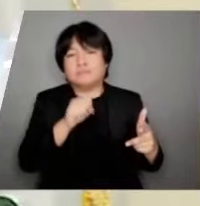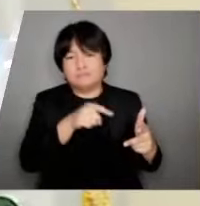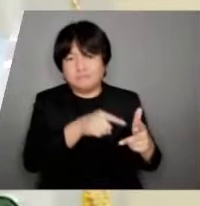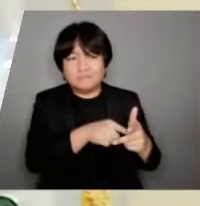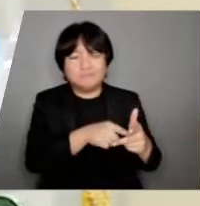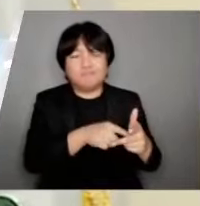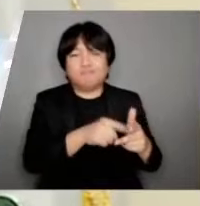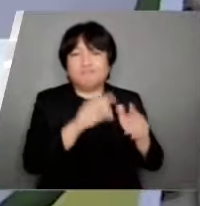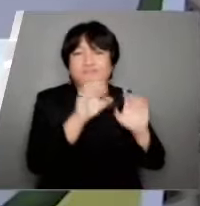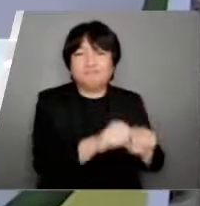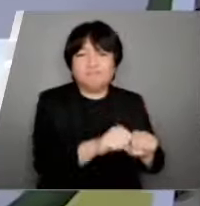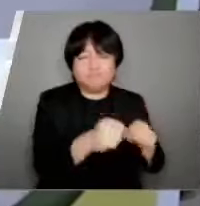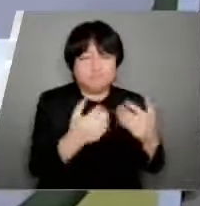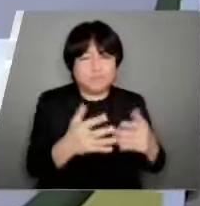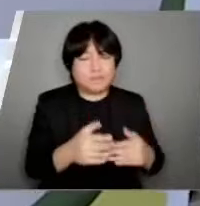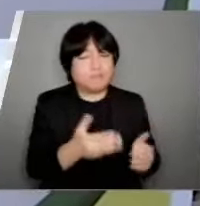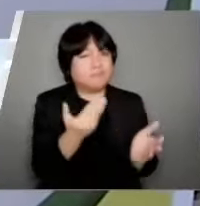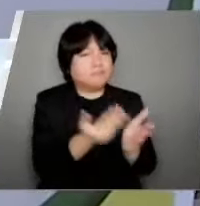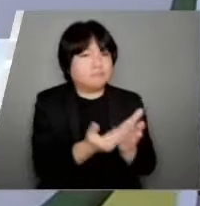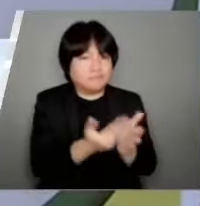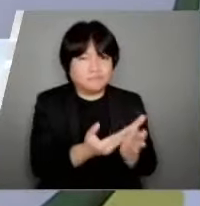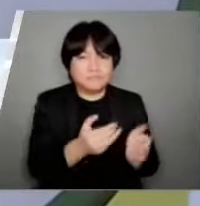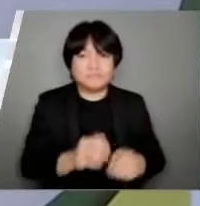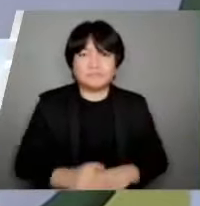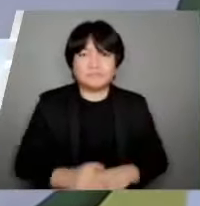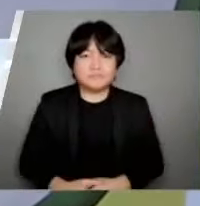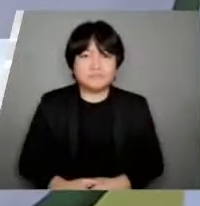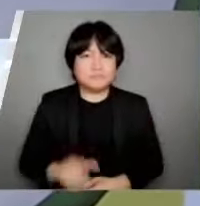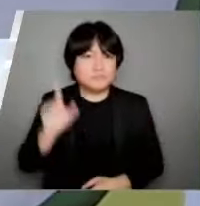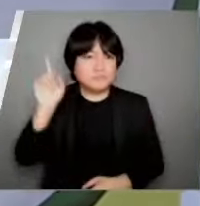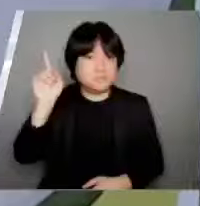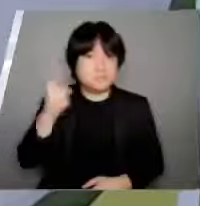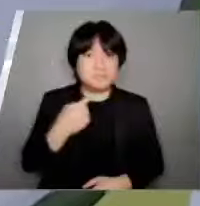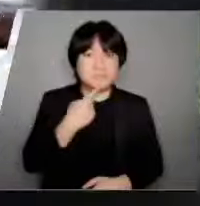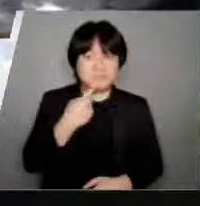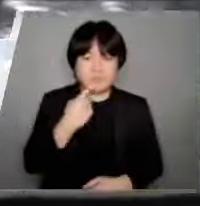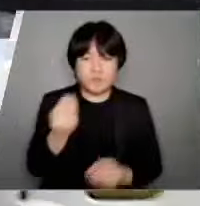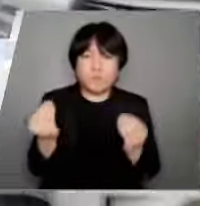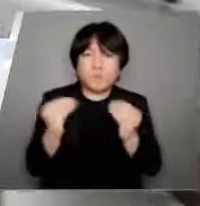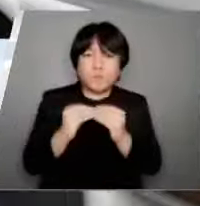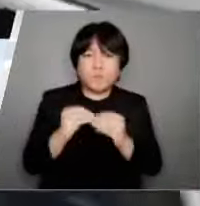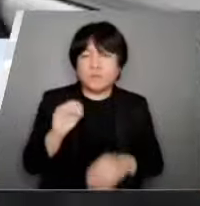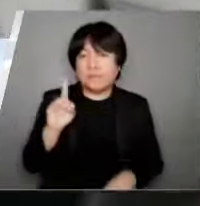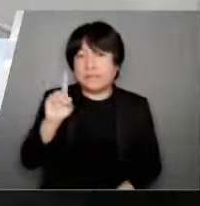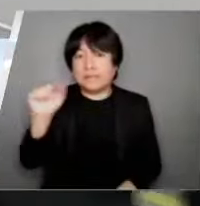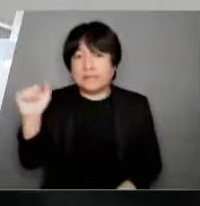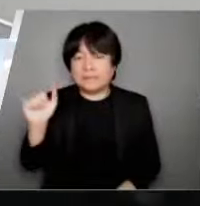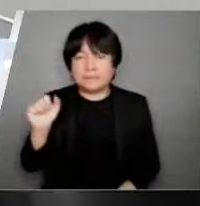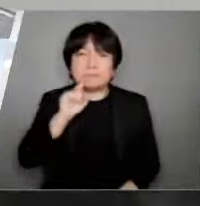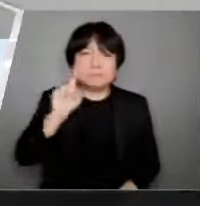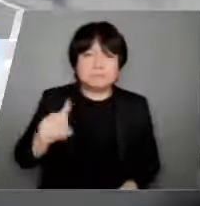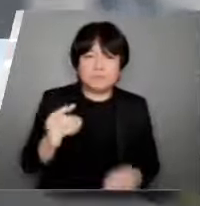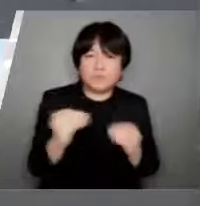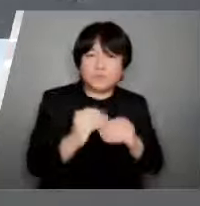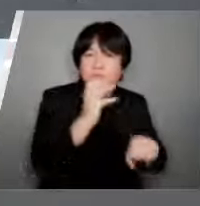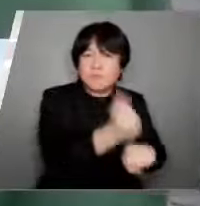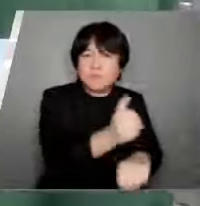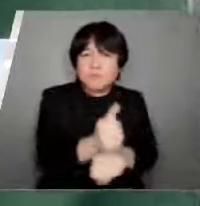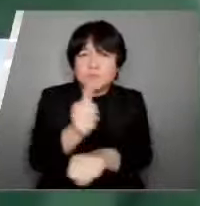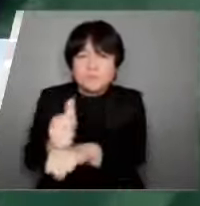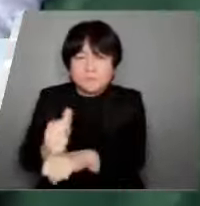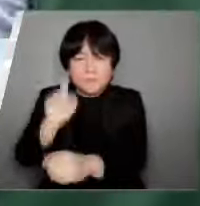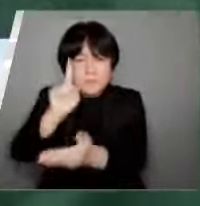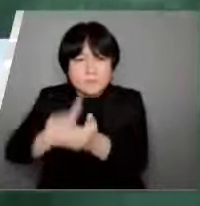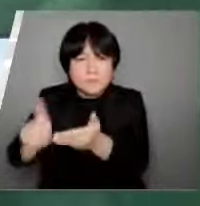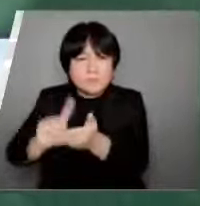talaga napapatunayan dito. Magdaragdag pa ng mga inspection sites ang DA para mahuli ang mga nagbibiyahe ng mga baboy na may sakit.